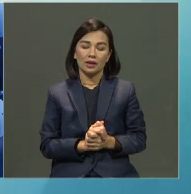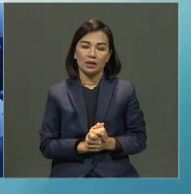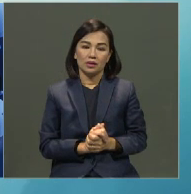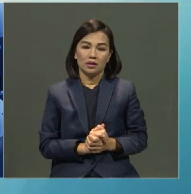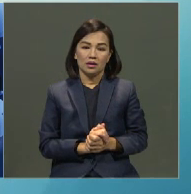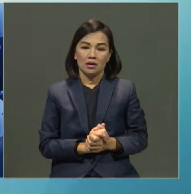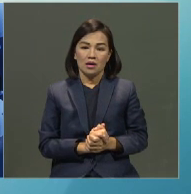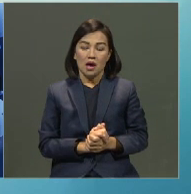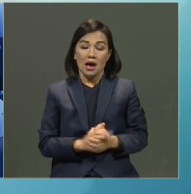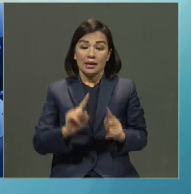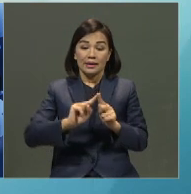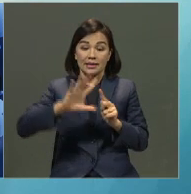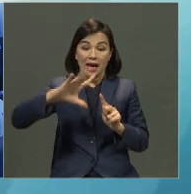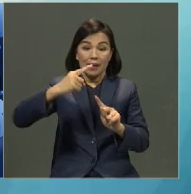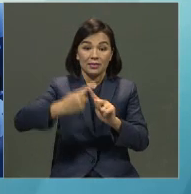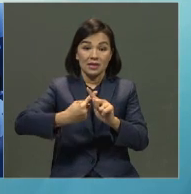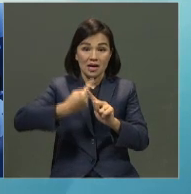ฉุกเฉินประกาศเคอร์ฟิวนะครับก็ทำให้ครับลดลงมาเรื่อยๆนะครับแล้วพอมาตรการที่หนึ่งนะครับที่เราได้ดำเนินการมาตั้งแต่3